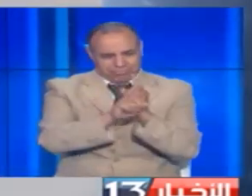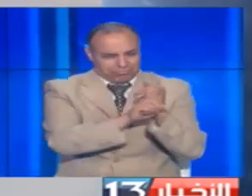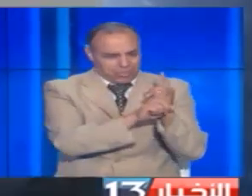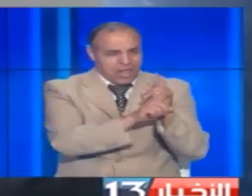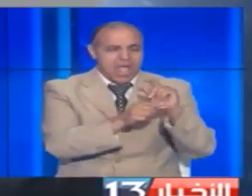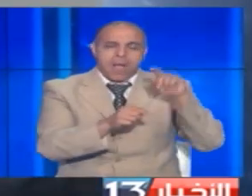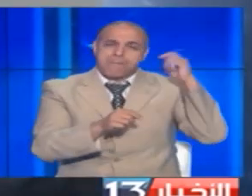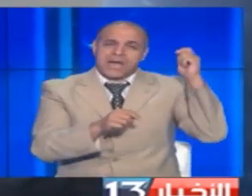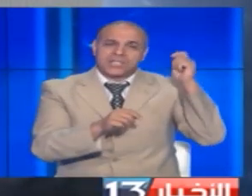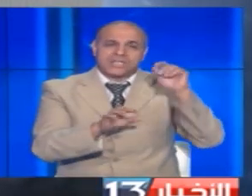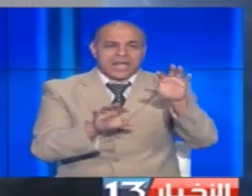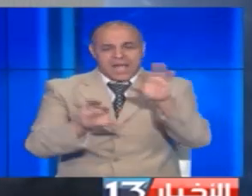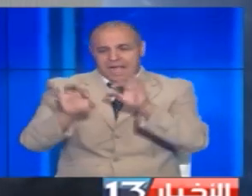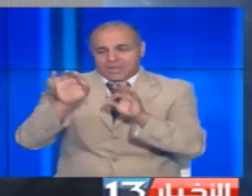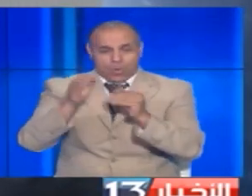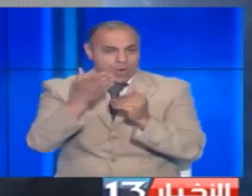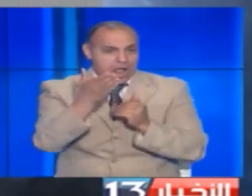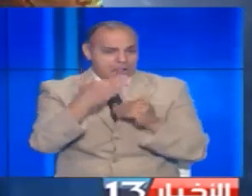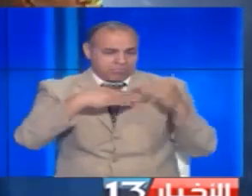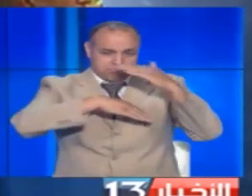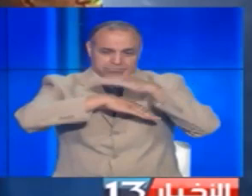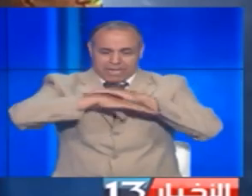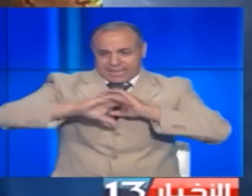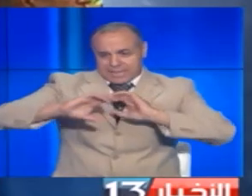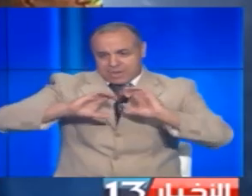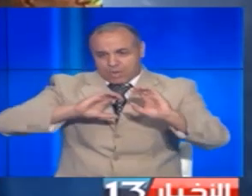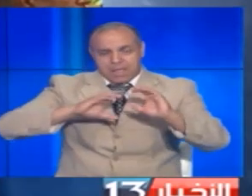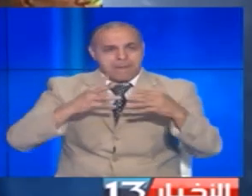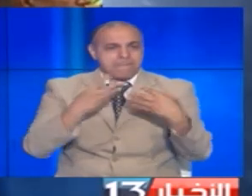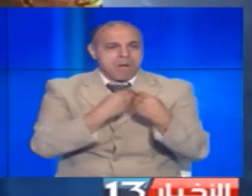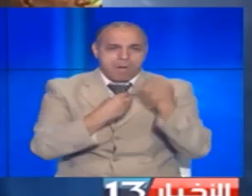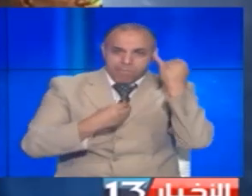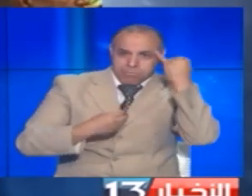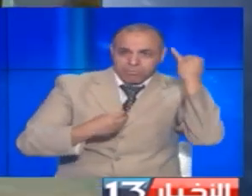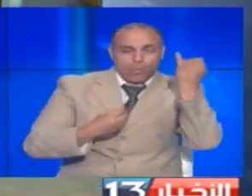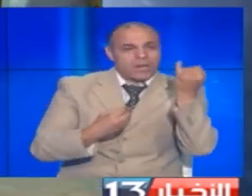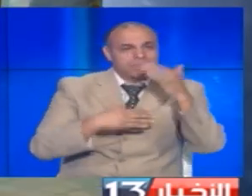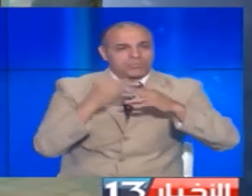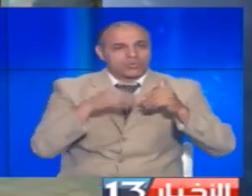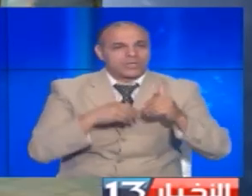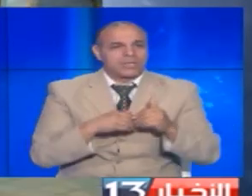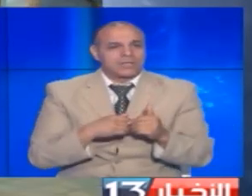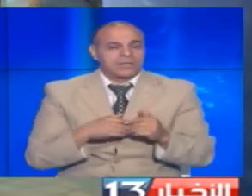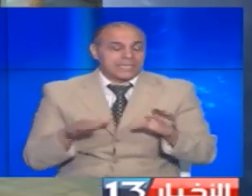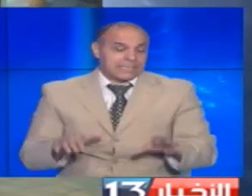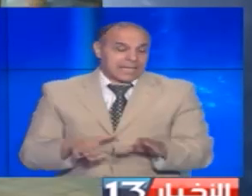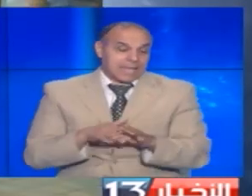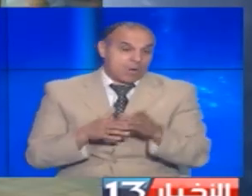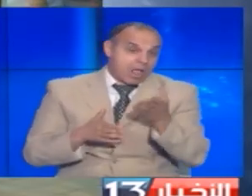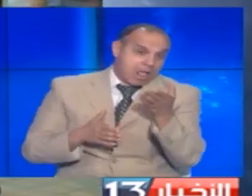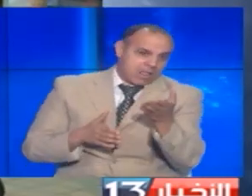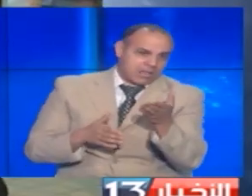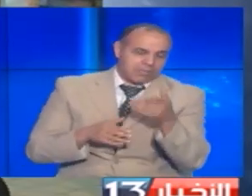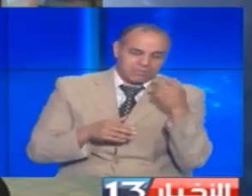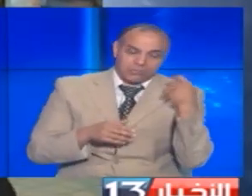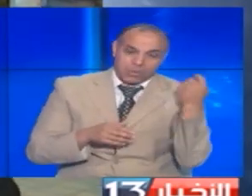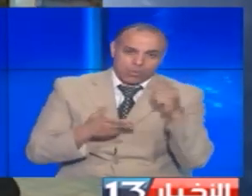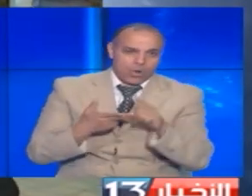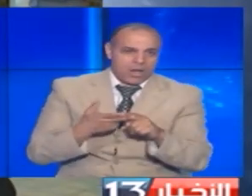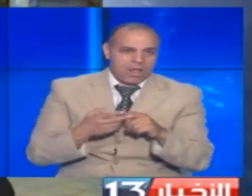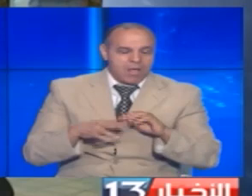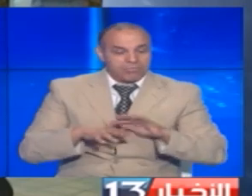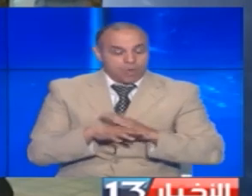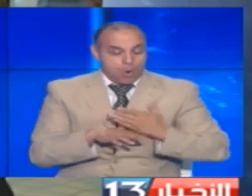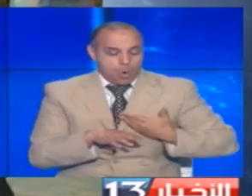اختار ان يمد جسور التواصل مع مبدعين بالمهجر التظاهره التي تشعرنا ان